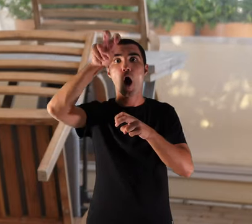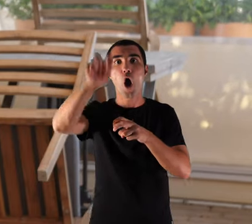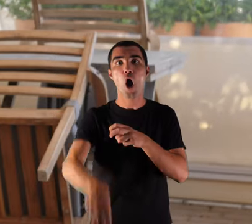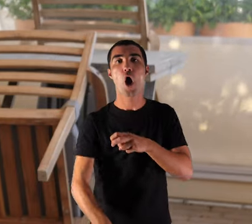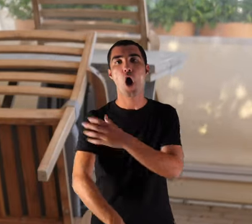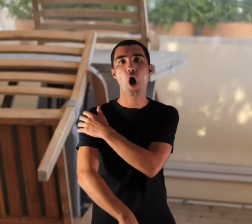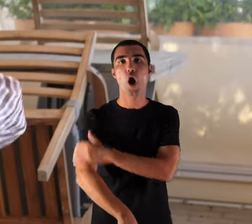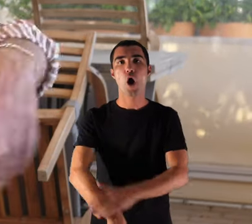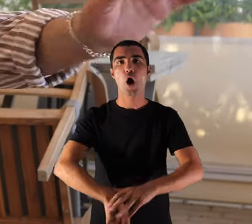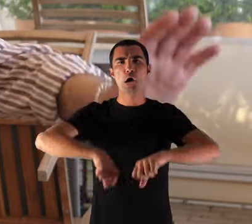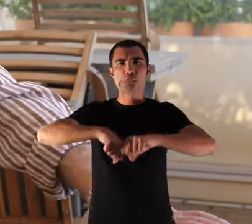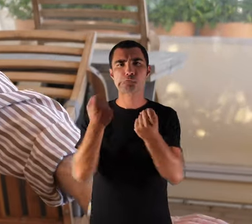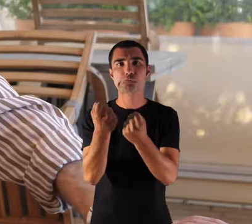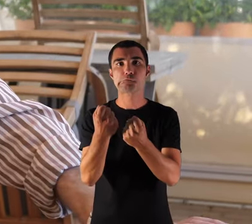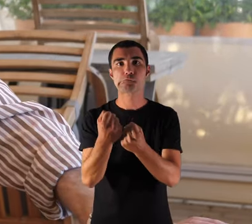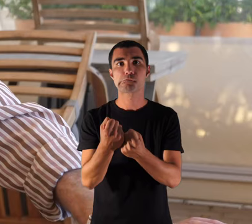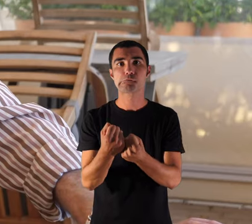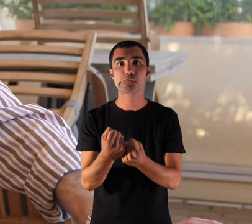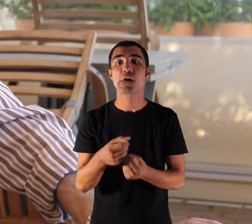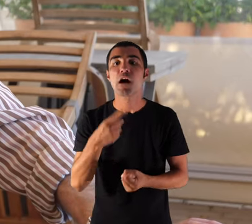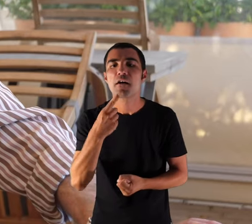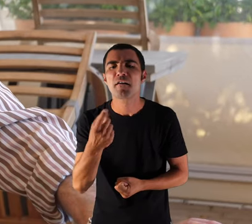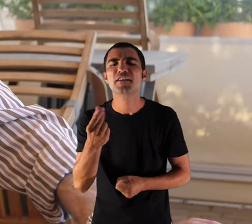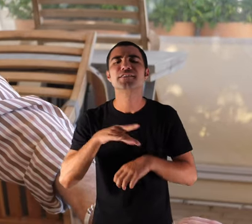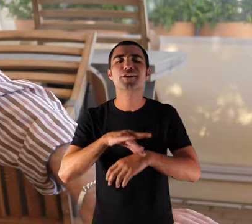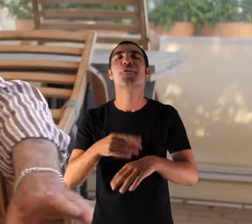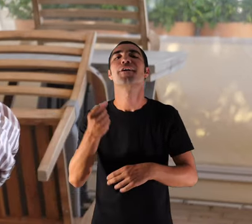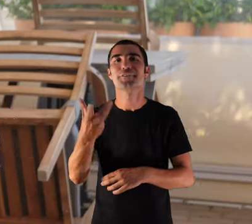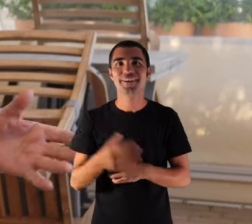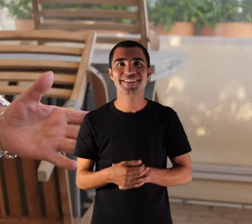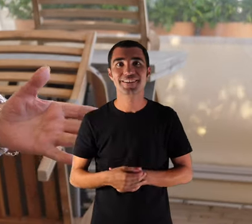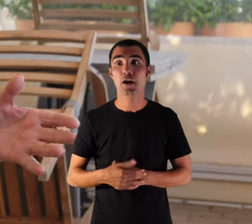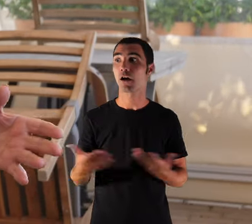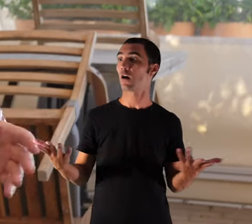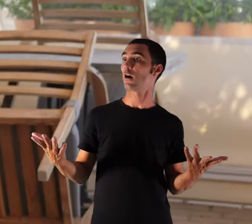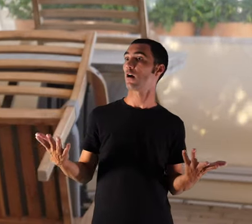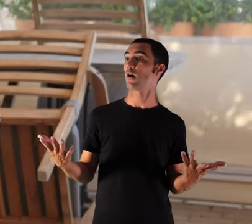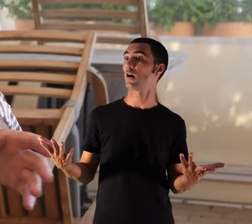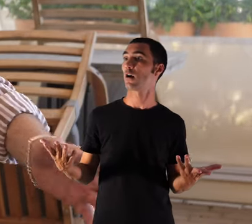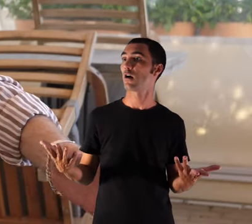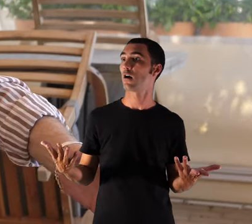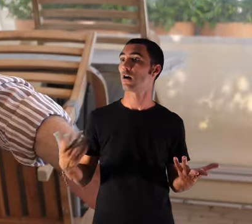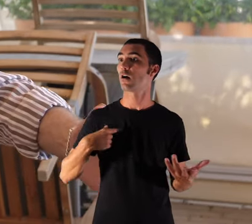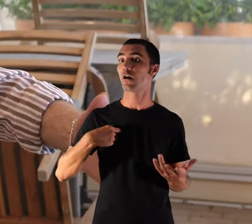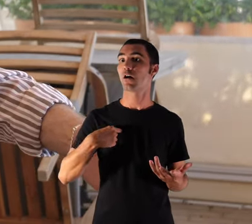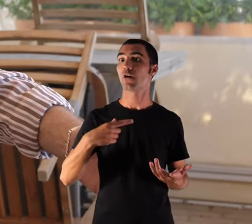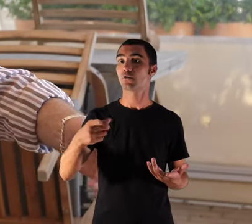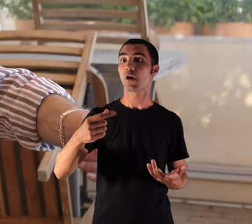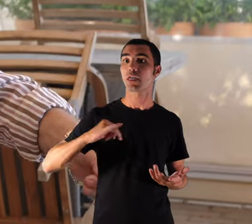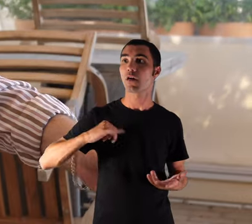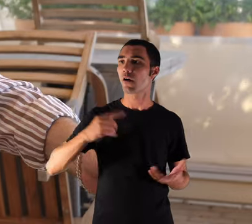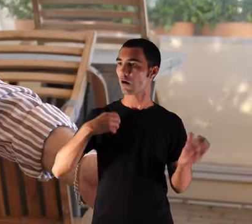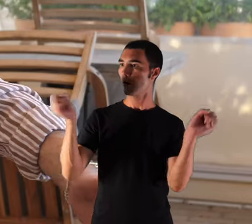un braç. I no va voler saber res, el segur. Dic, com quedam, no? Diu, no, és que,